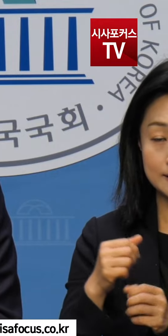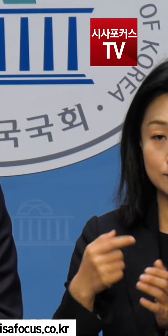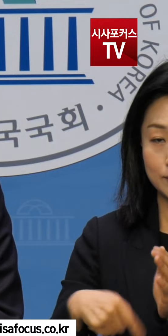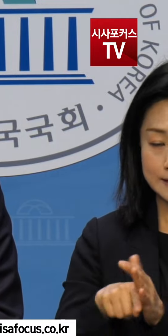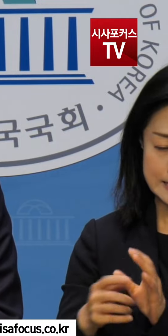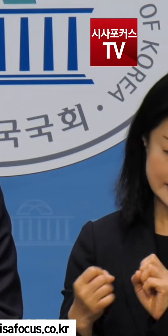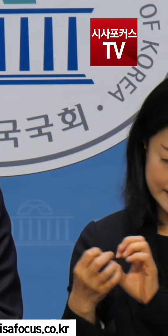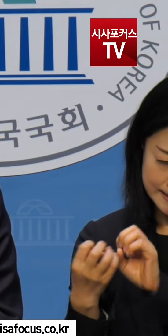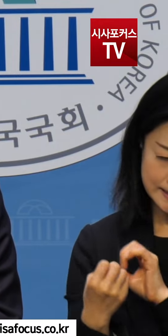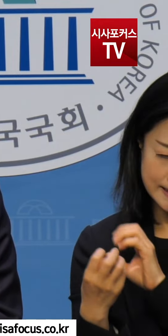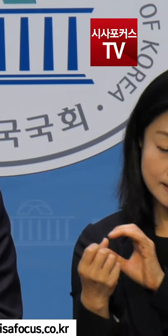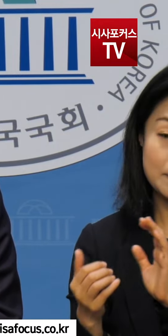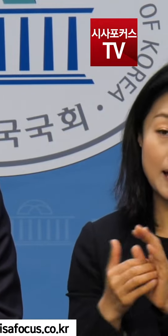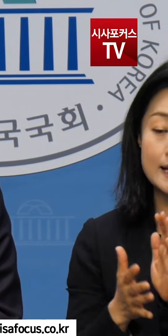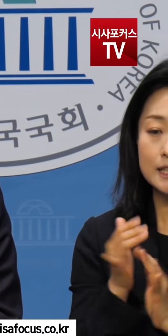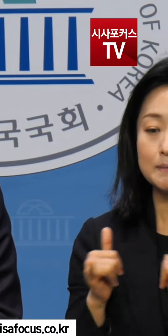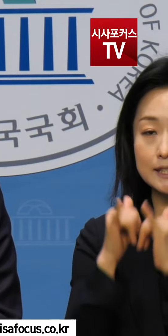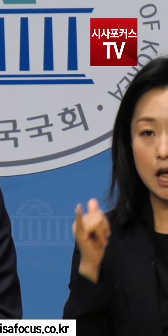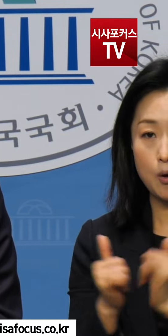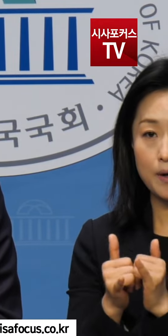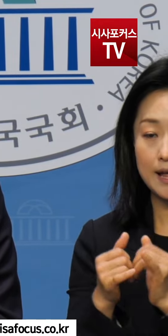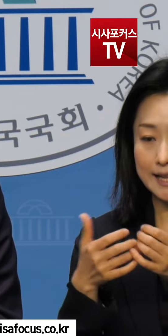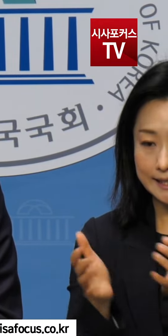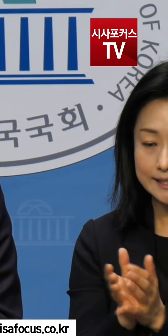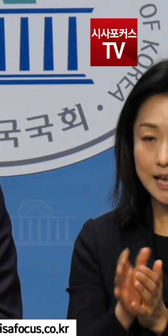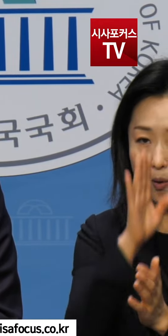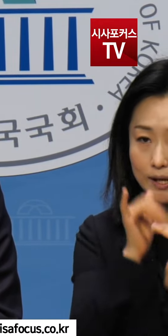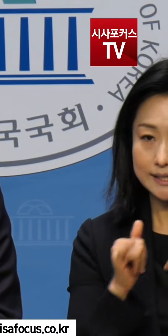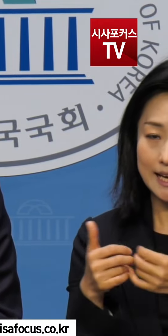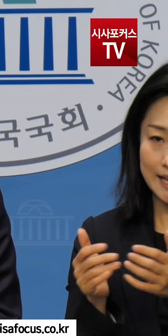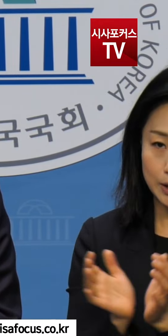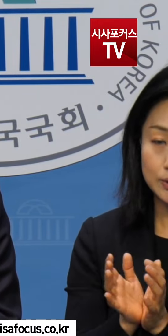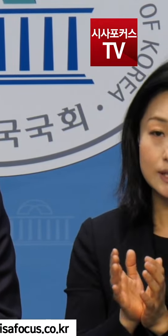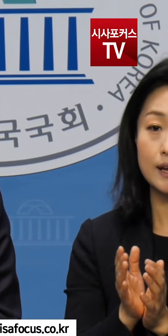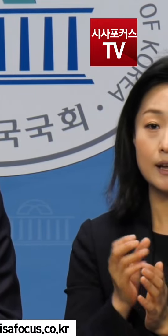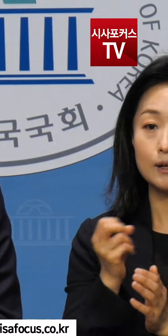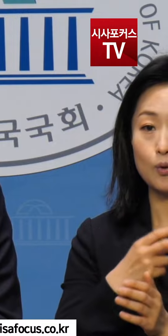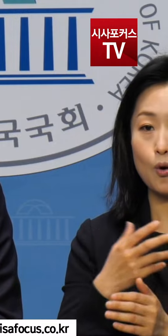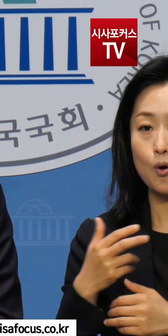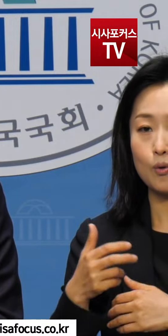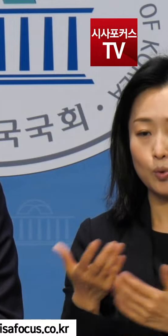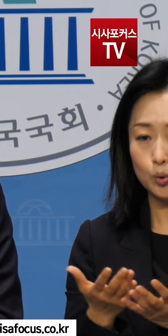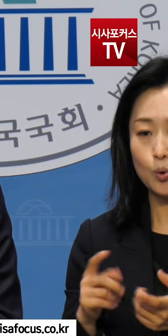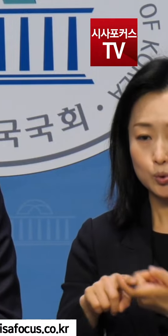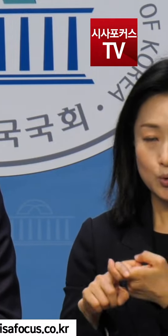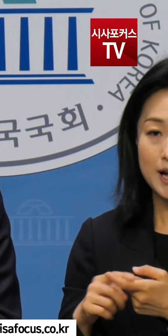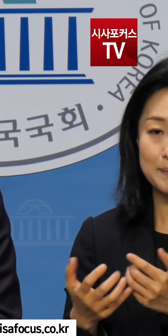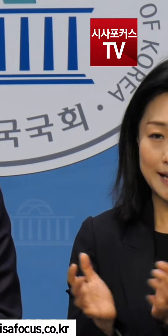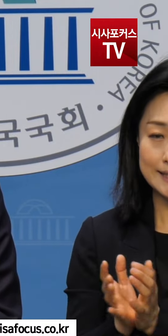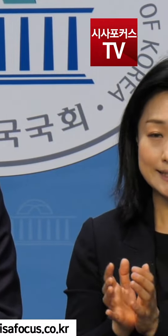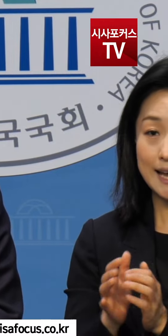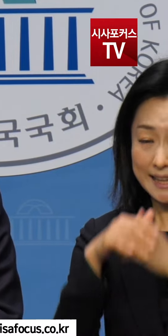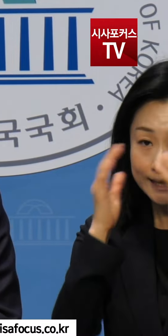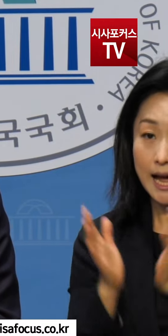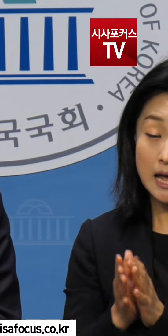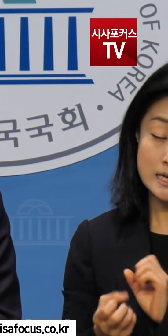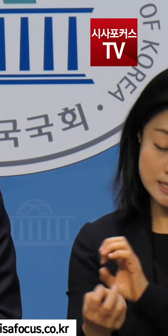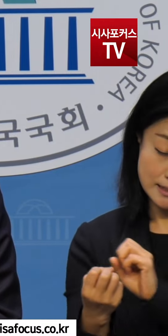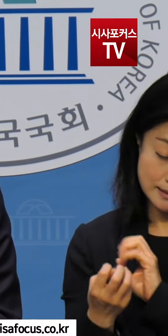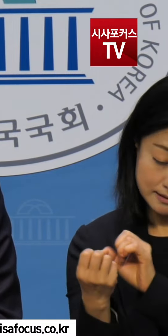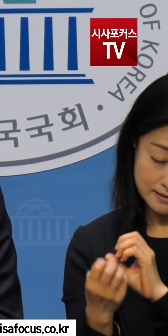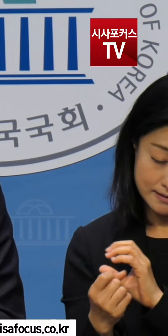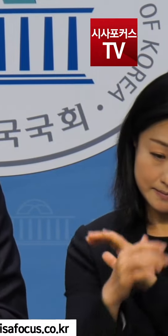가졌고, 시민사회단체, 환자단체, 보건의료 관련 노동조 단체들과 함께